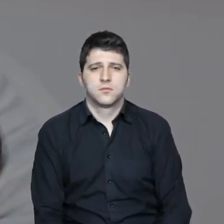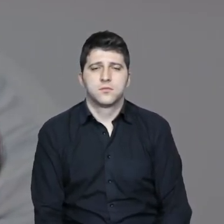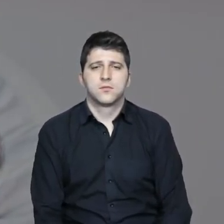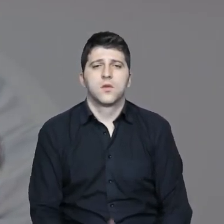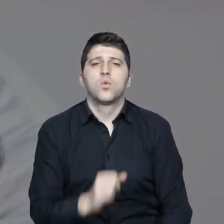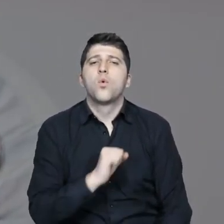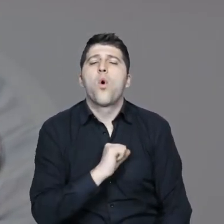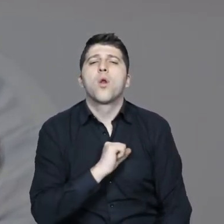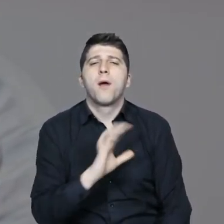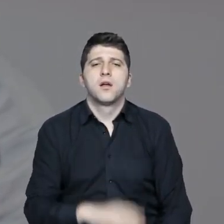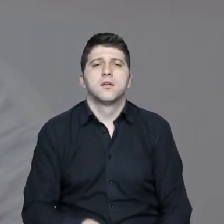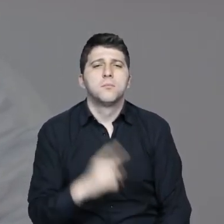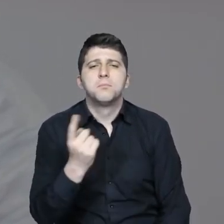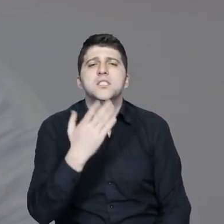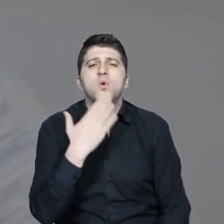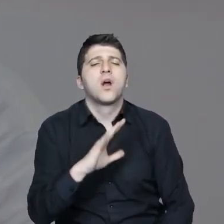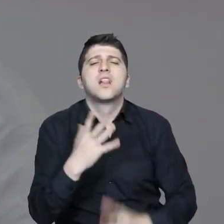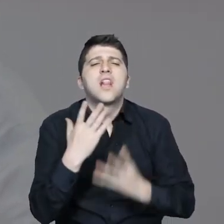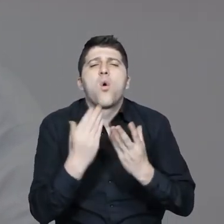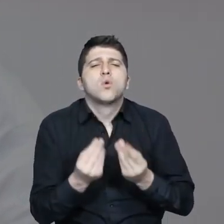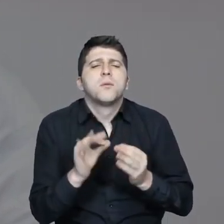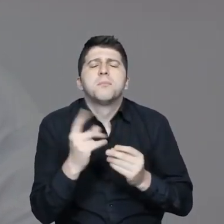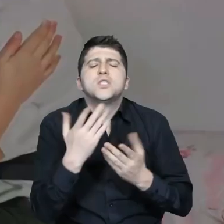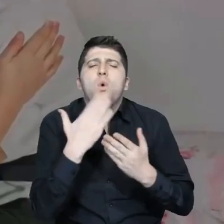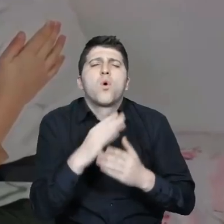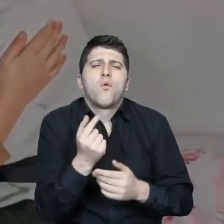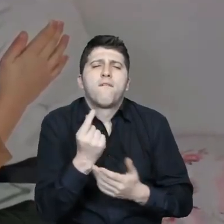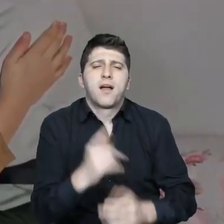Korkma. Bir şey yok, ne olacak bu kadarcık şeyden? Hı?